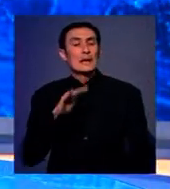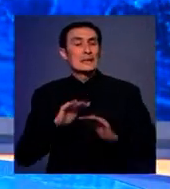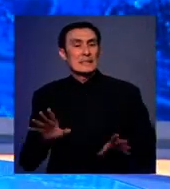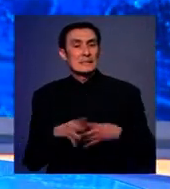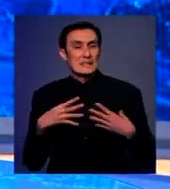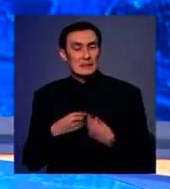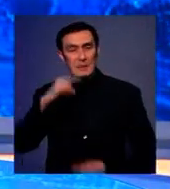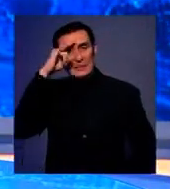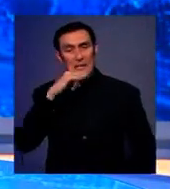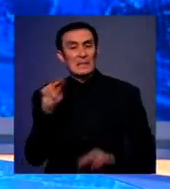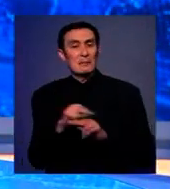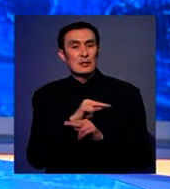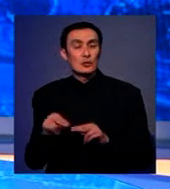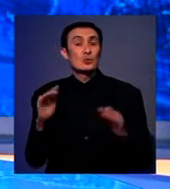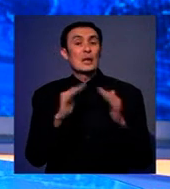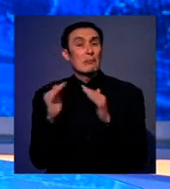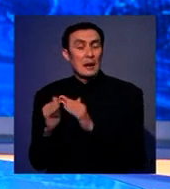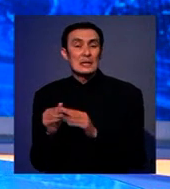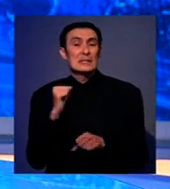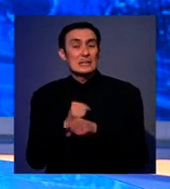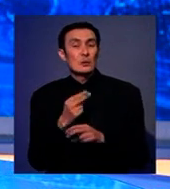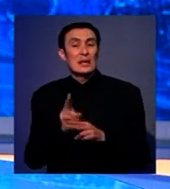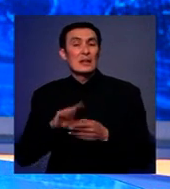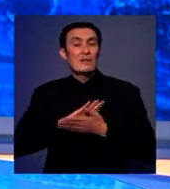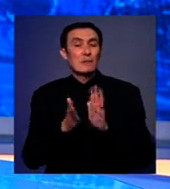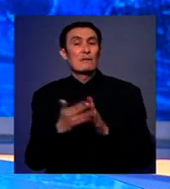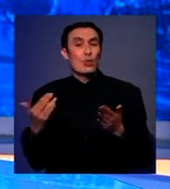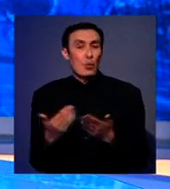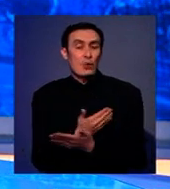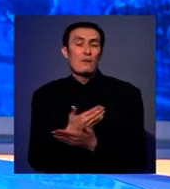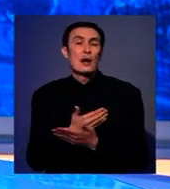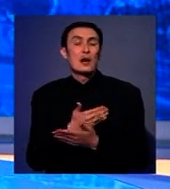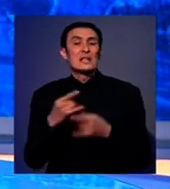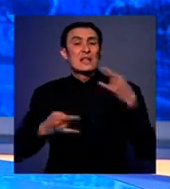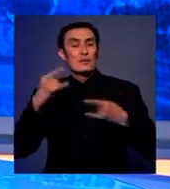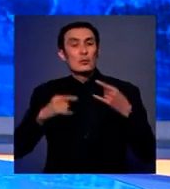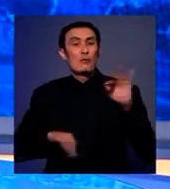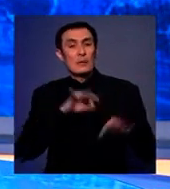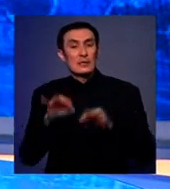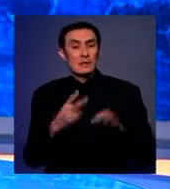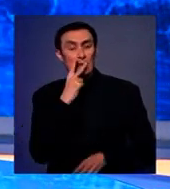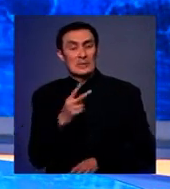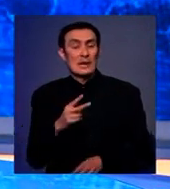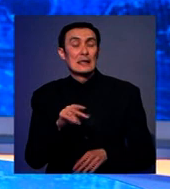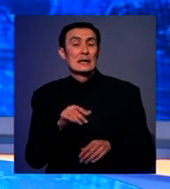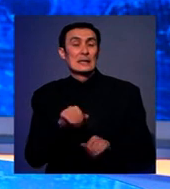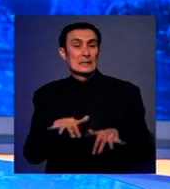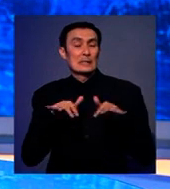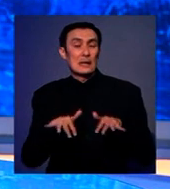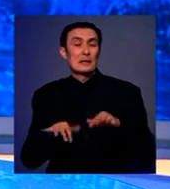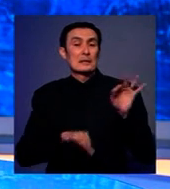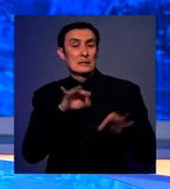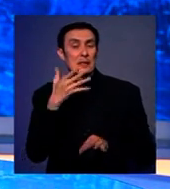Многодетным семьям страны отремонтируют дома и сделают это в рамках нового телевизионного проекта. На глазах у зрителей команда дизайнеров